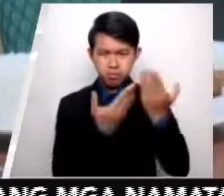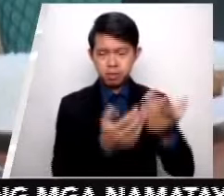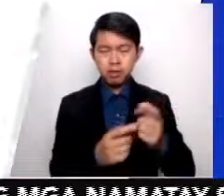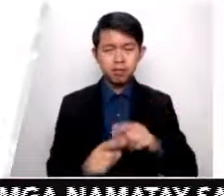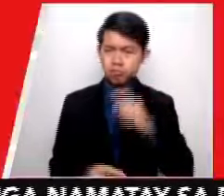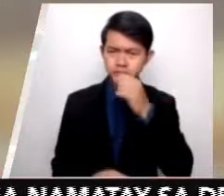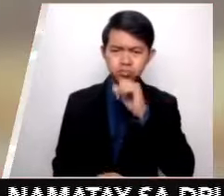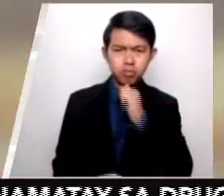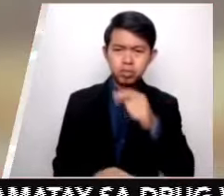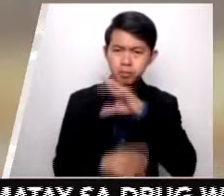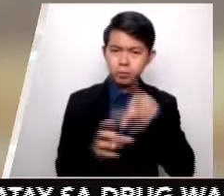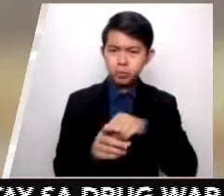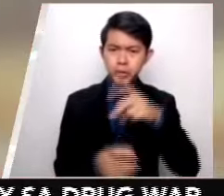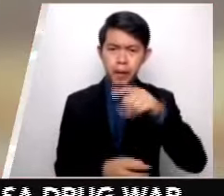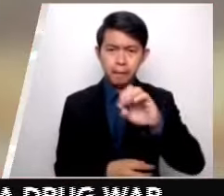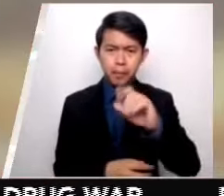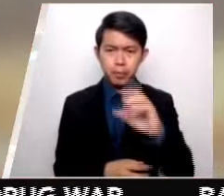nito.